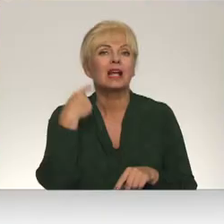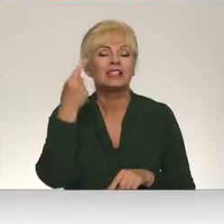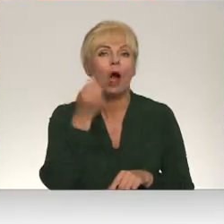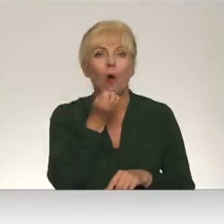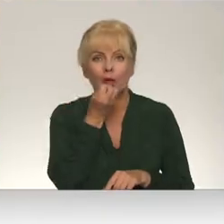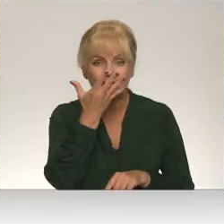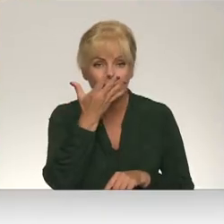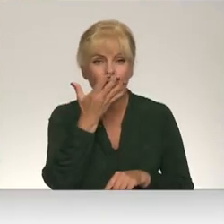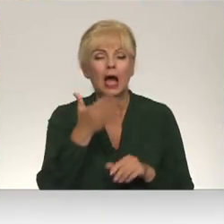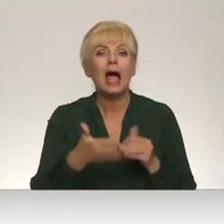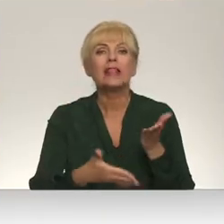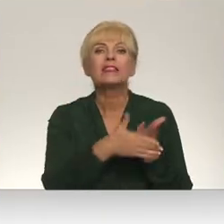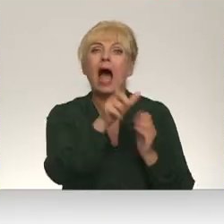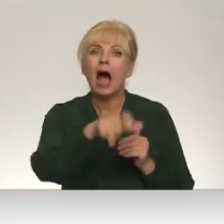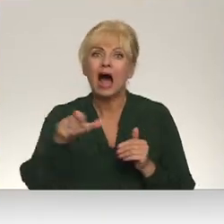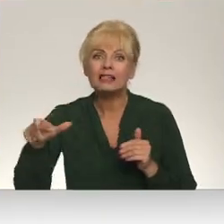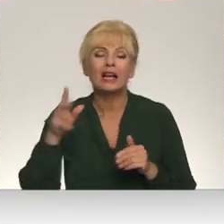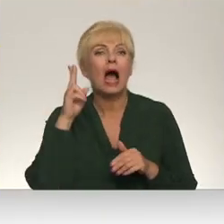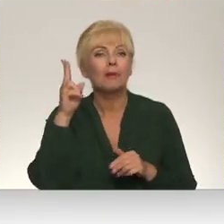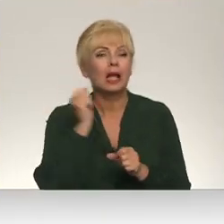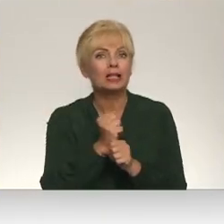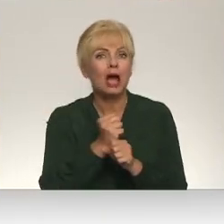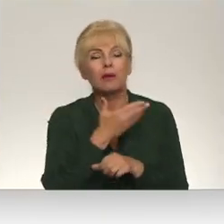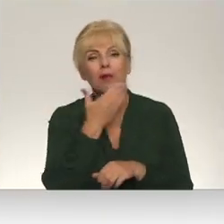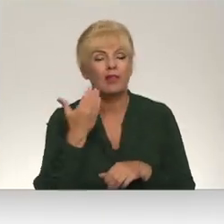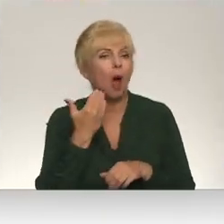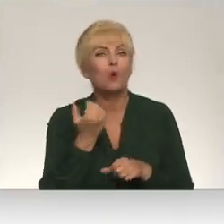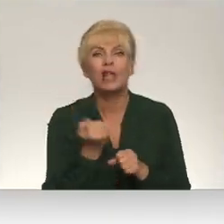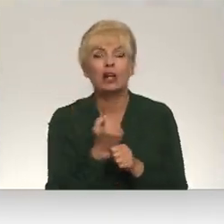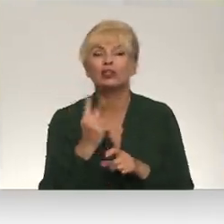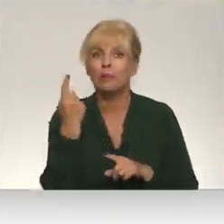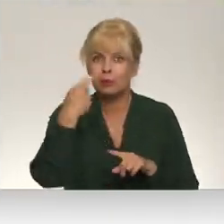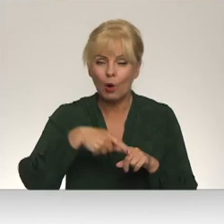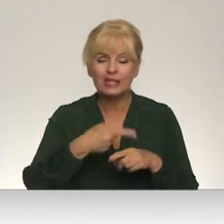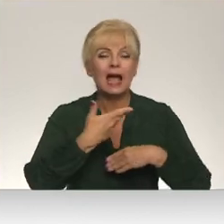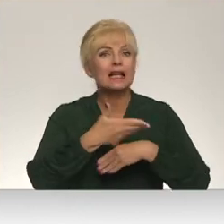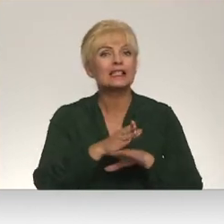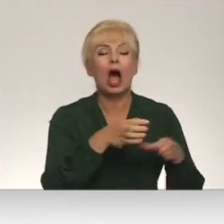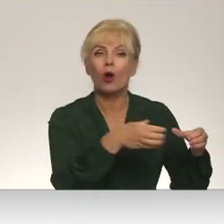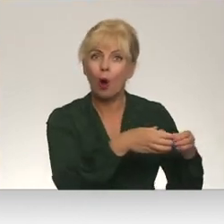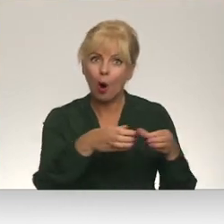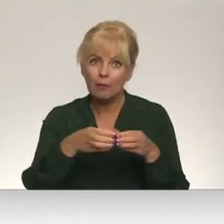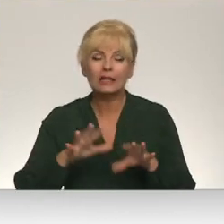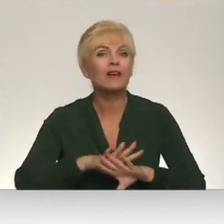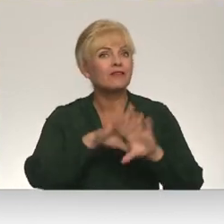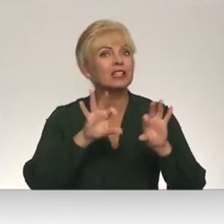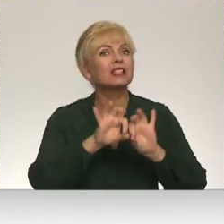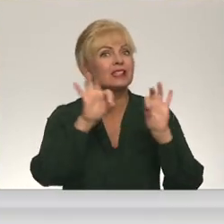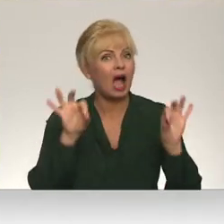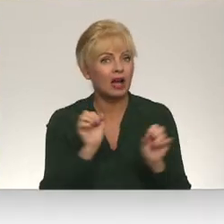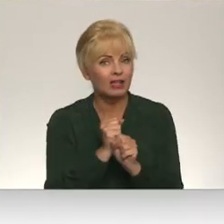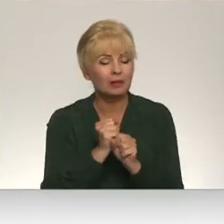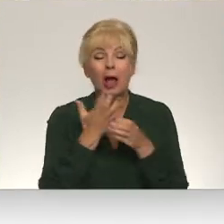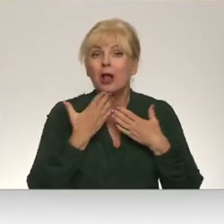Lielākā daļa talcinieku apliecina, šo darbu viņi darīs ne pirmo reizi. Sadalījušies komandās, visi ķeras pie darba. Labs